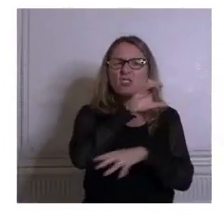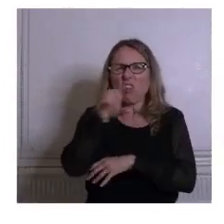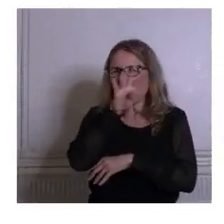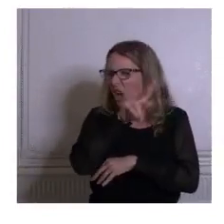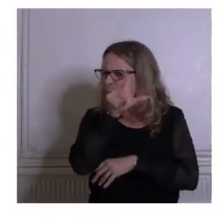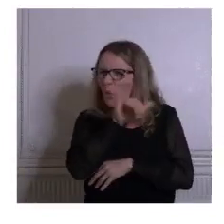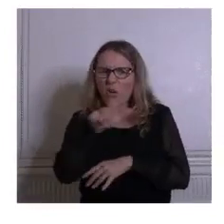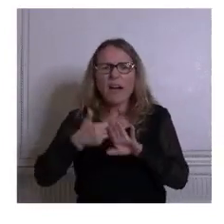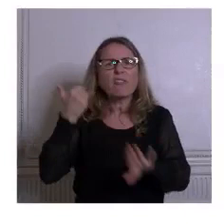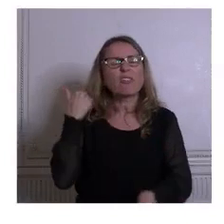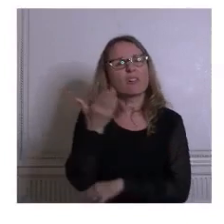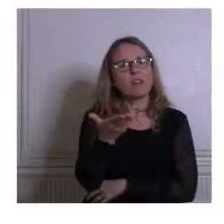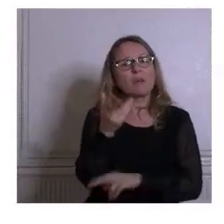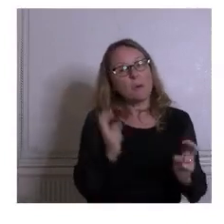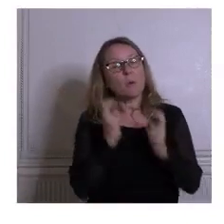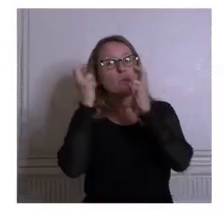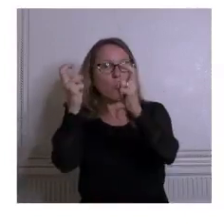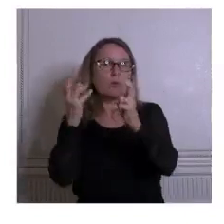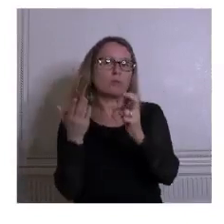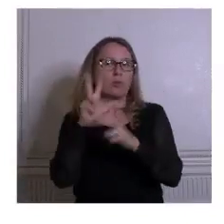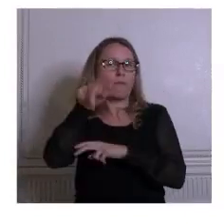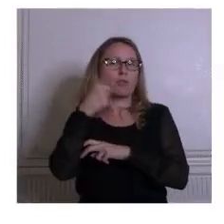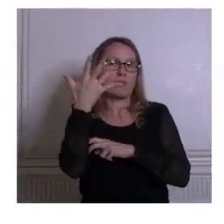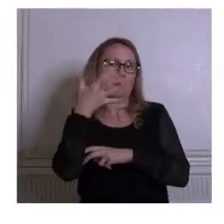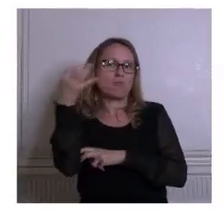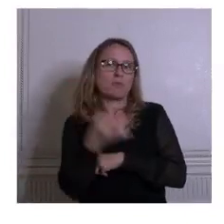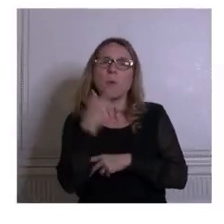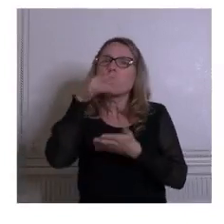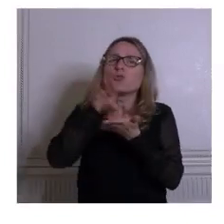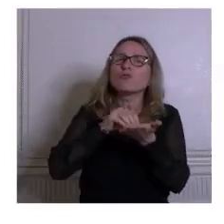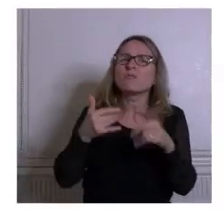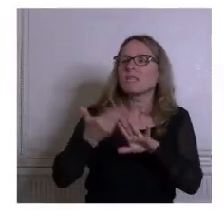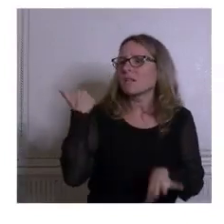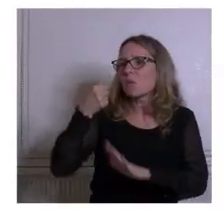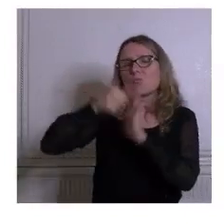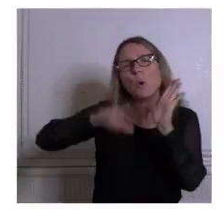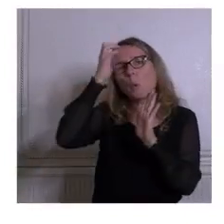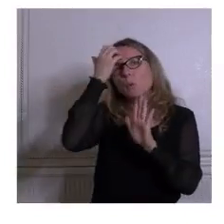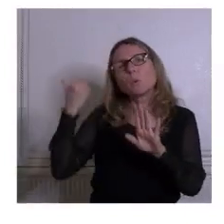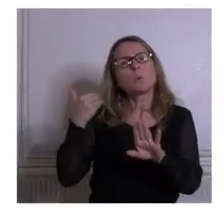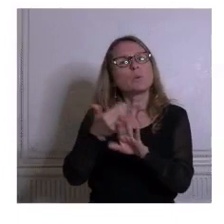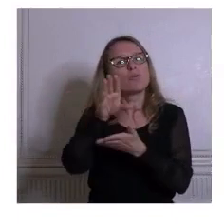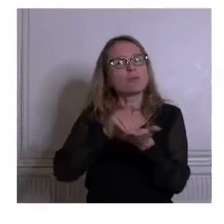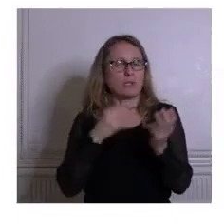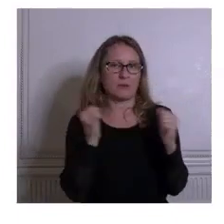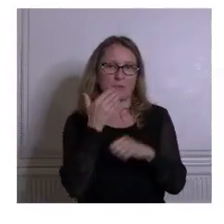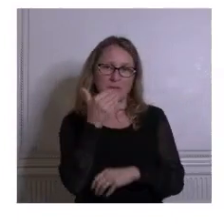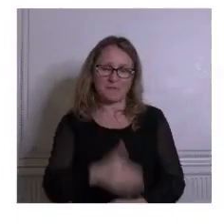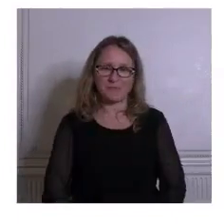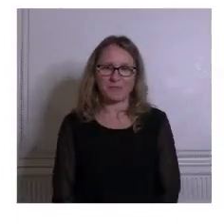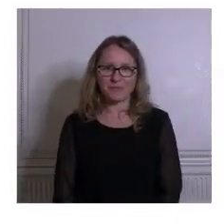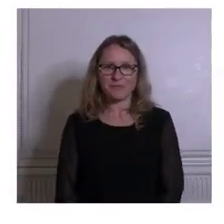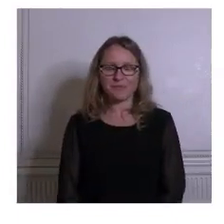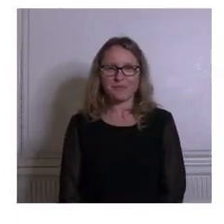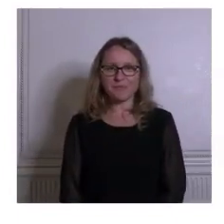ça, mais c'est un texte politique, on va dire, c'est l'émission d'un vœu politique. Nous estimons, dans la